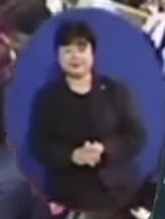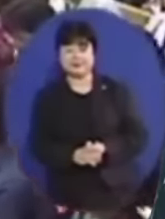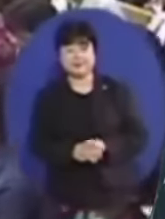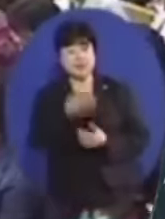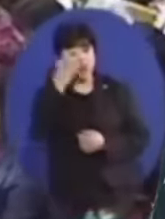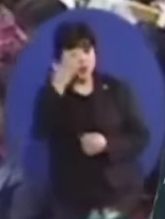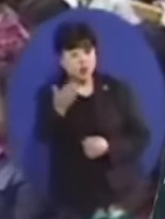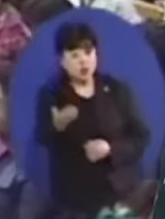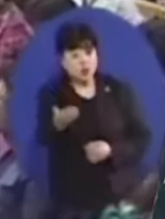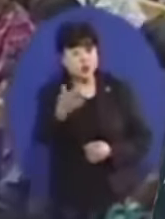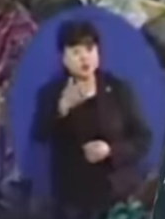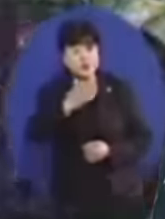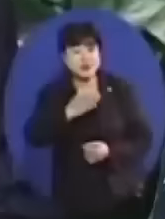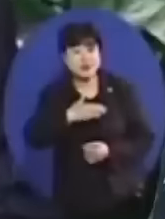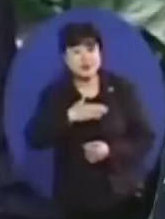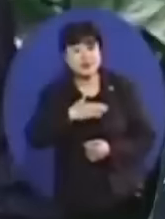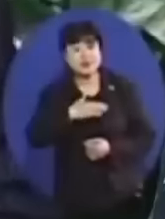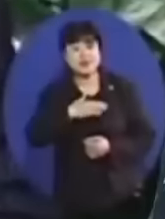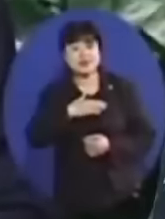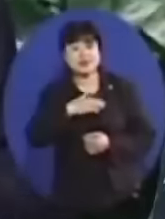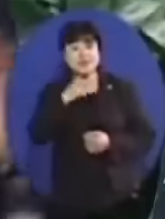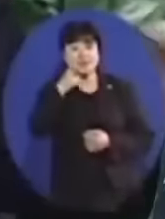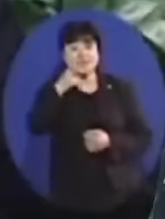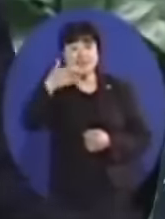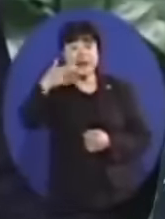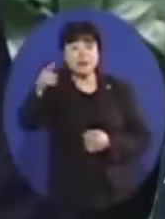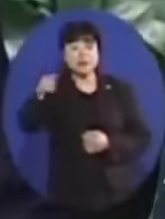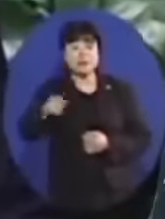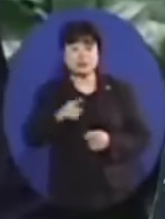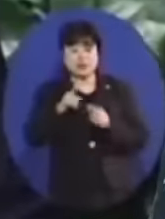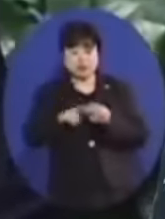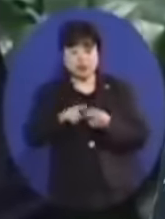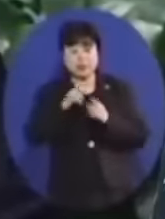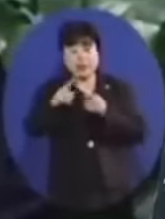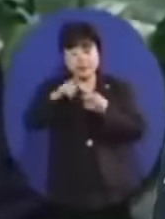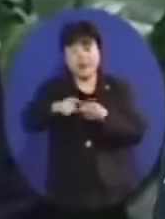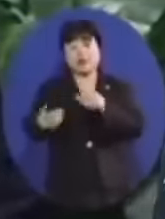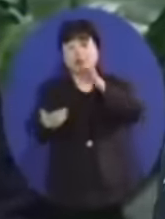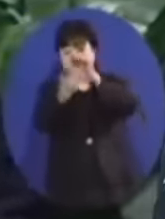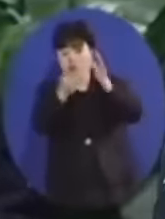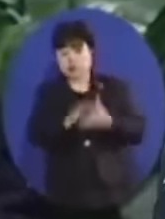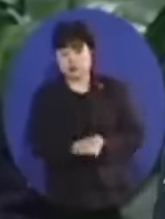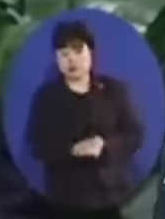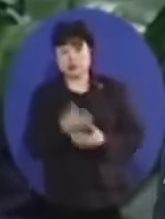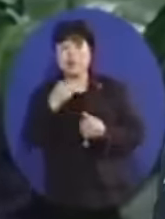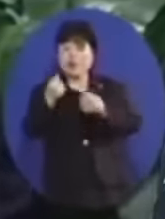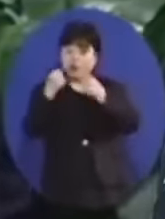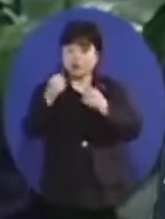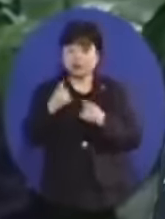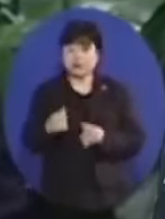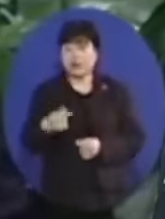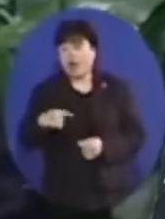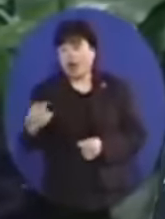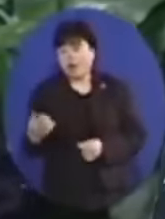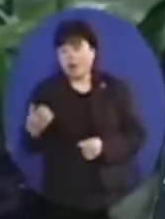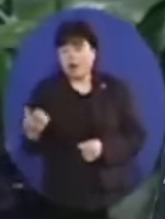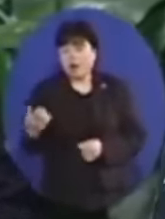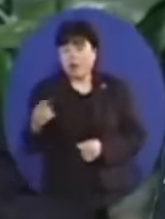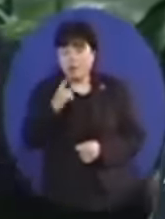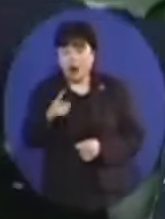여러분, 뇌의 98%가 말하는 대로 따라갑니다. 건강한 사람도 아프다